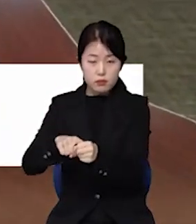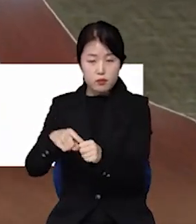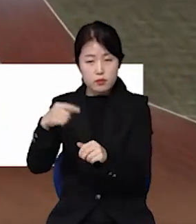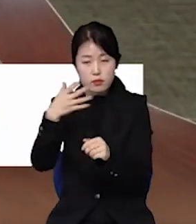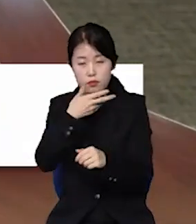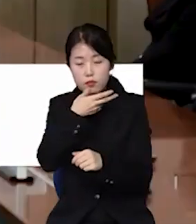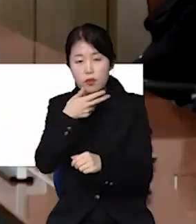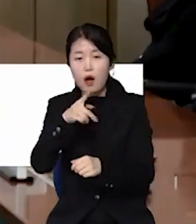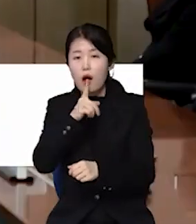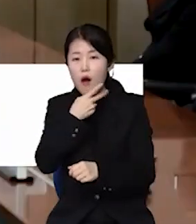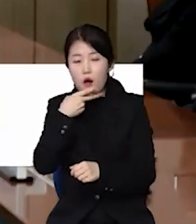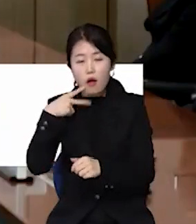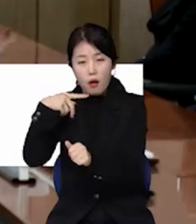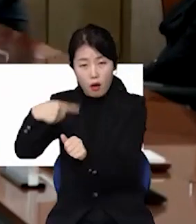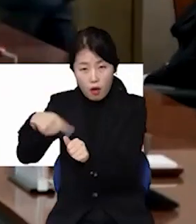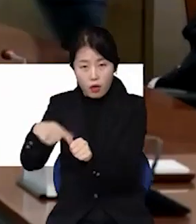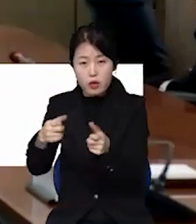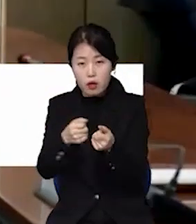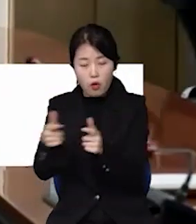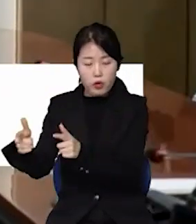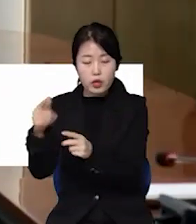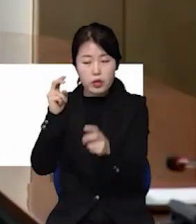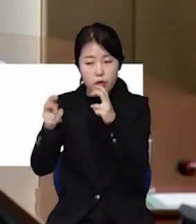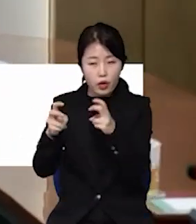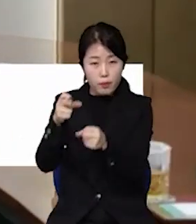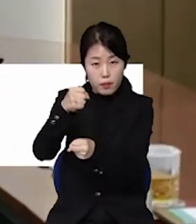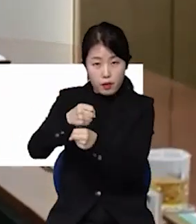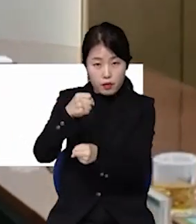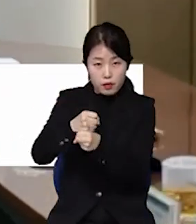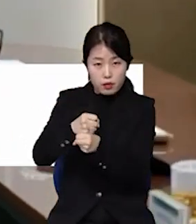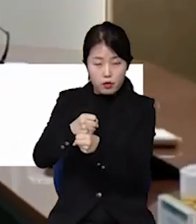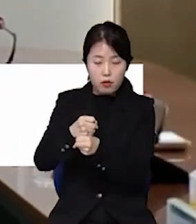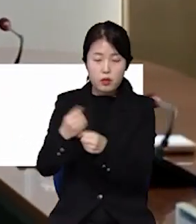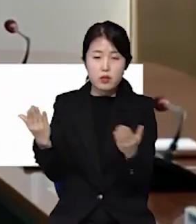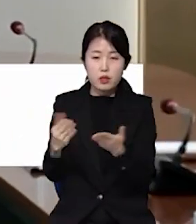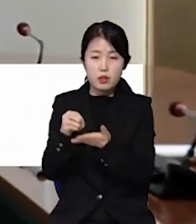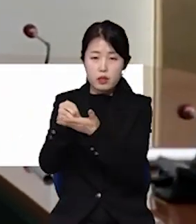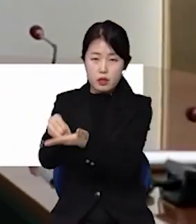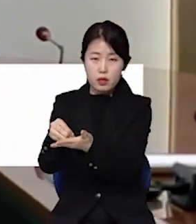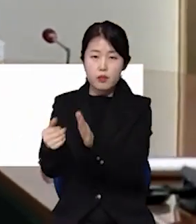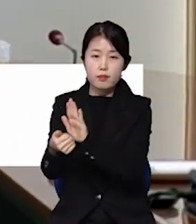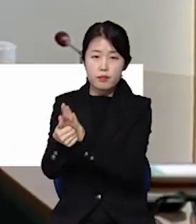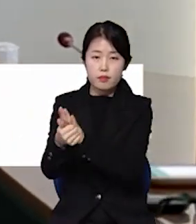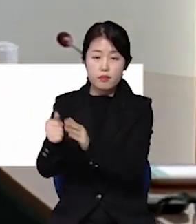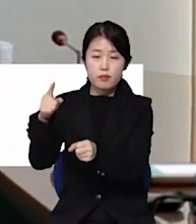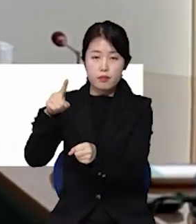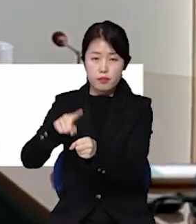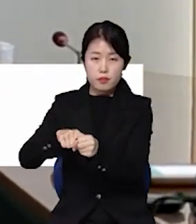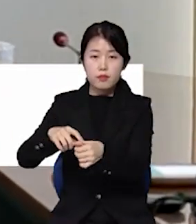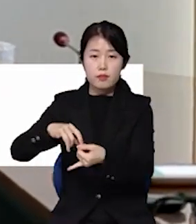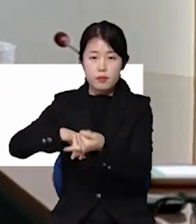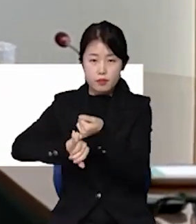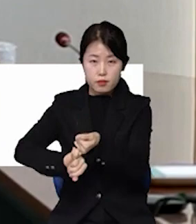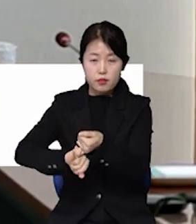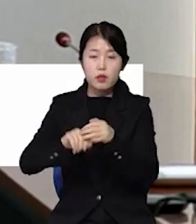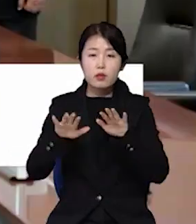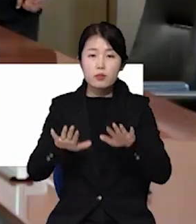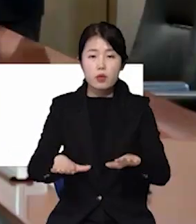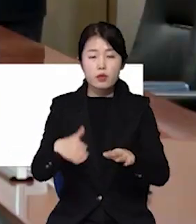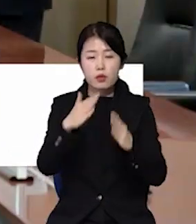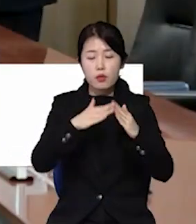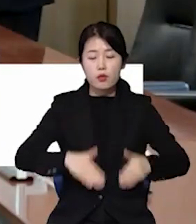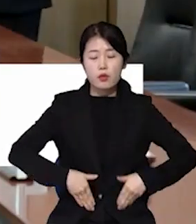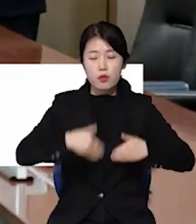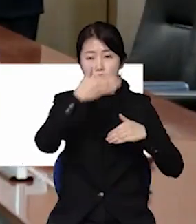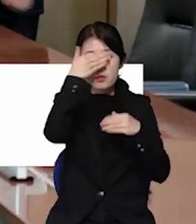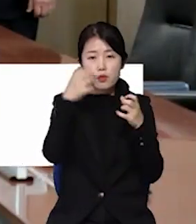시행하고 미국 현지 우수 기업을 발굴해 해외 취업 지원에 협력하기로 했습니다. 목포대는 전남 청년들의 미국 등